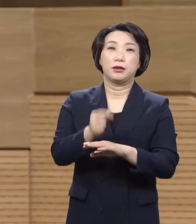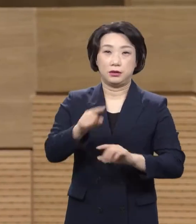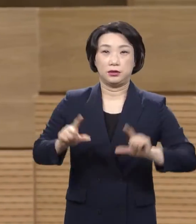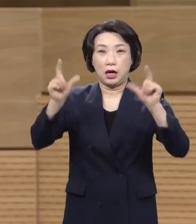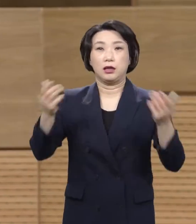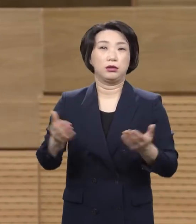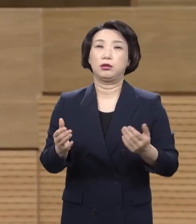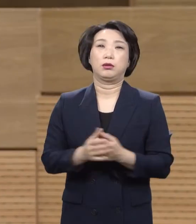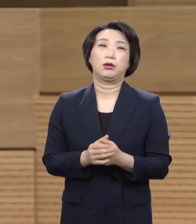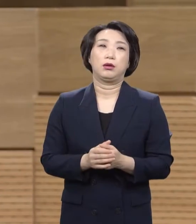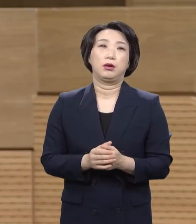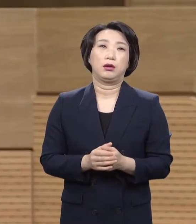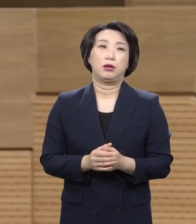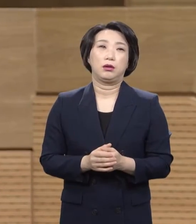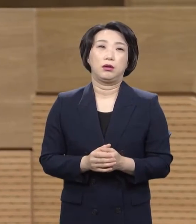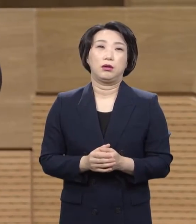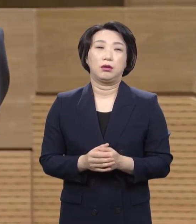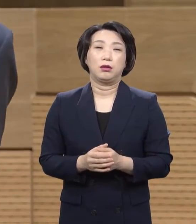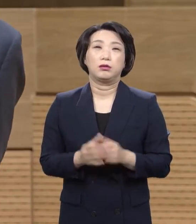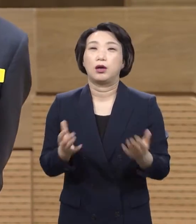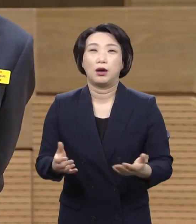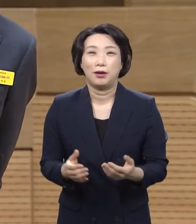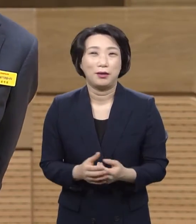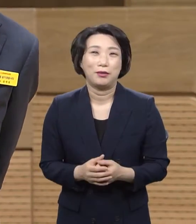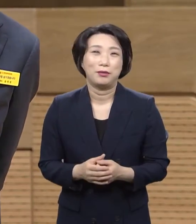일을 못했어요. 집안이